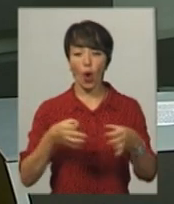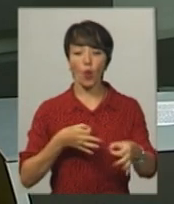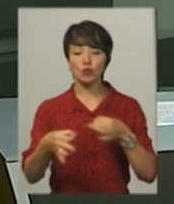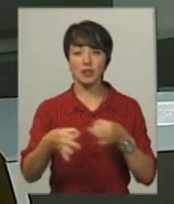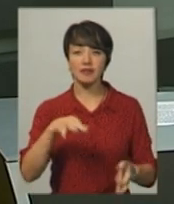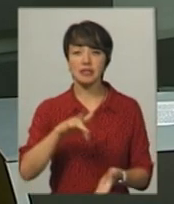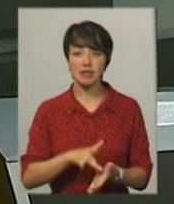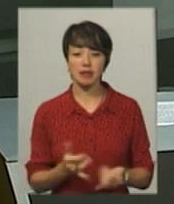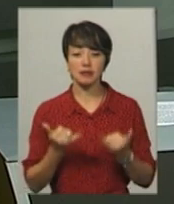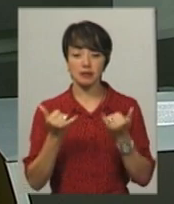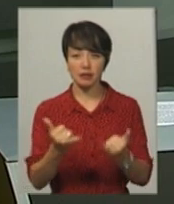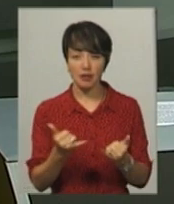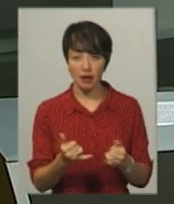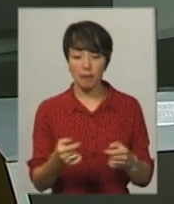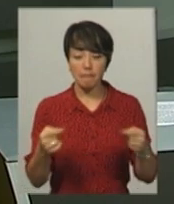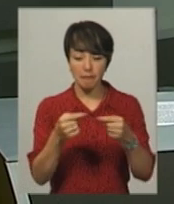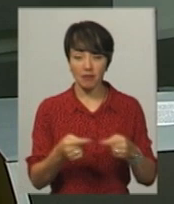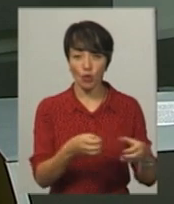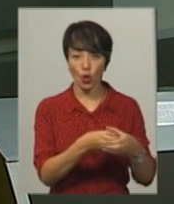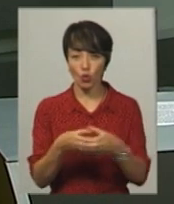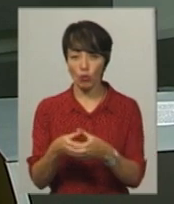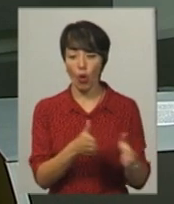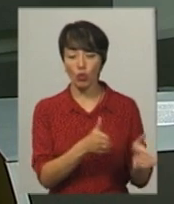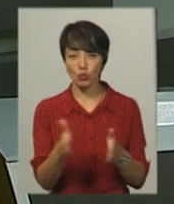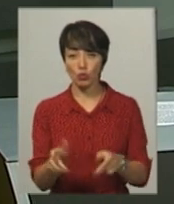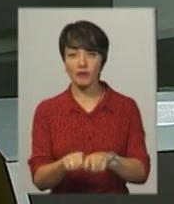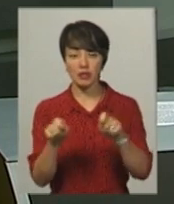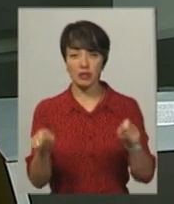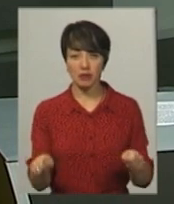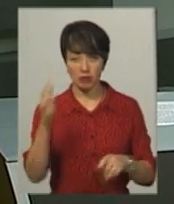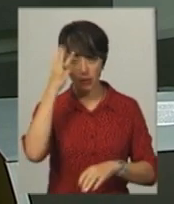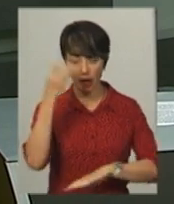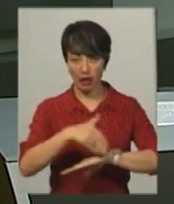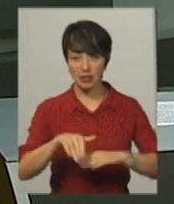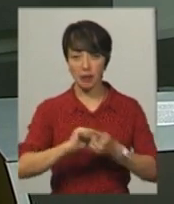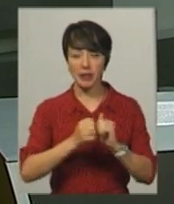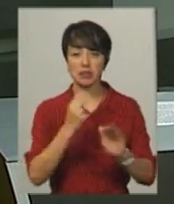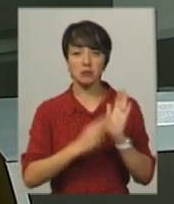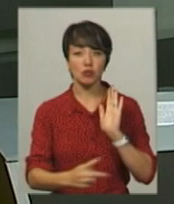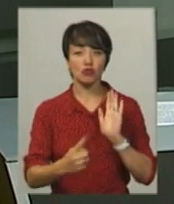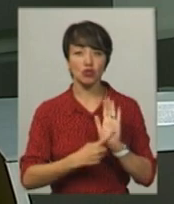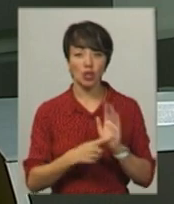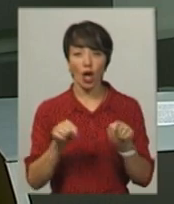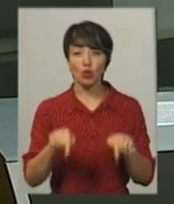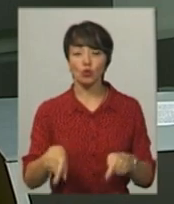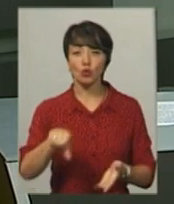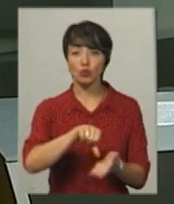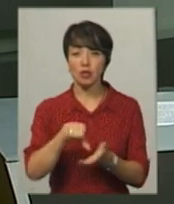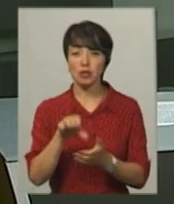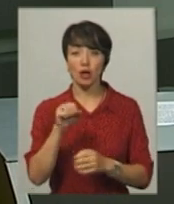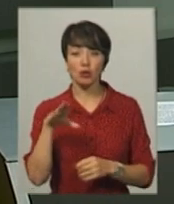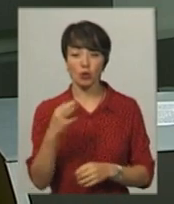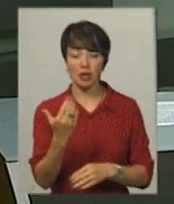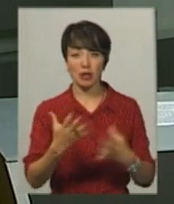Інформаційно-консультативний центр для цільових груп готують до відкриття у Хмельницькому за адресою вулиця Кам'янецька, 76. Тут учасники АТО і